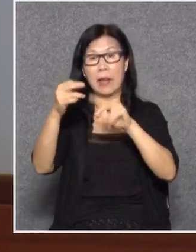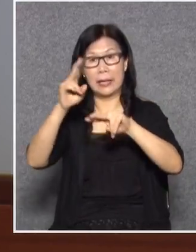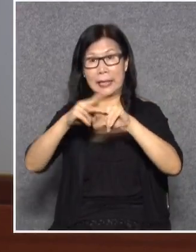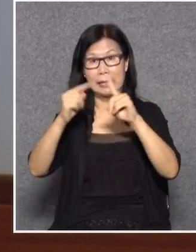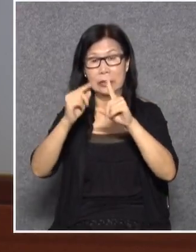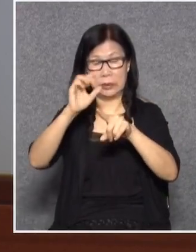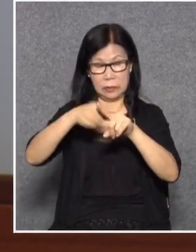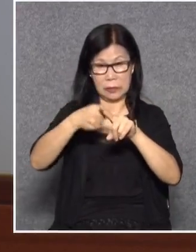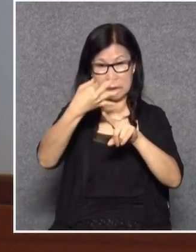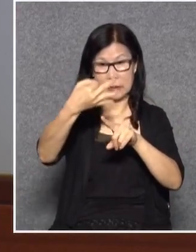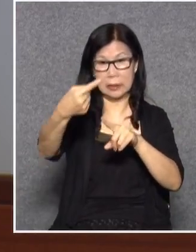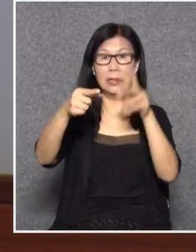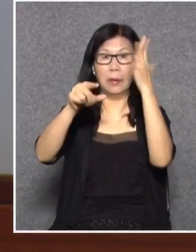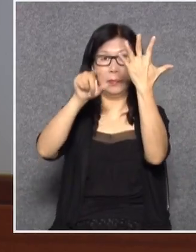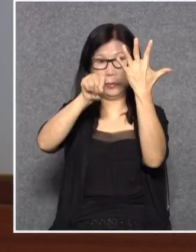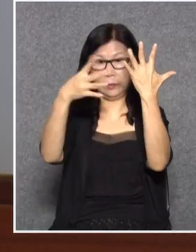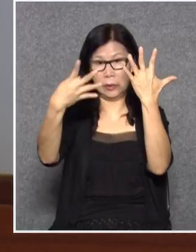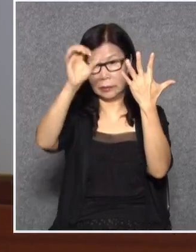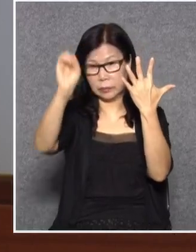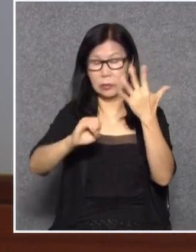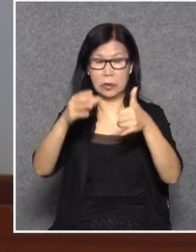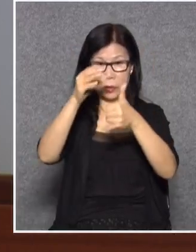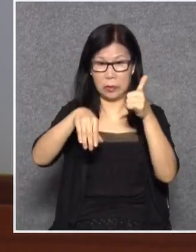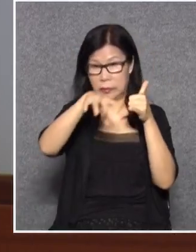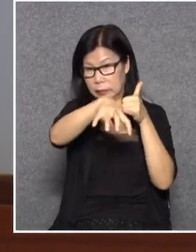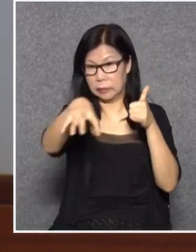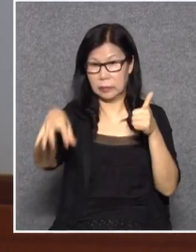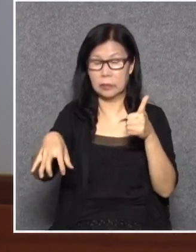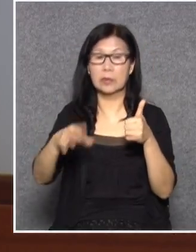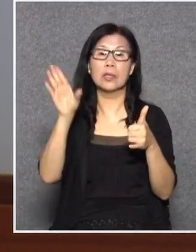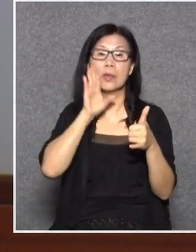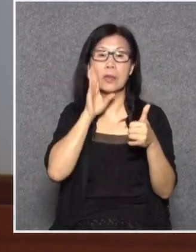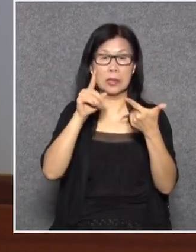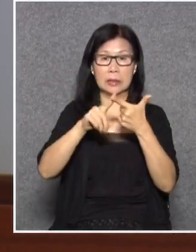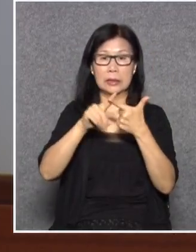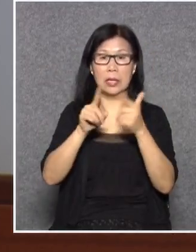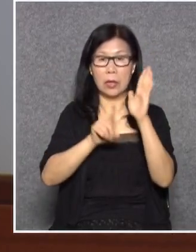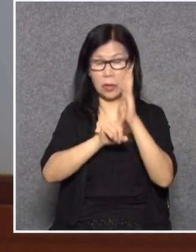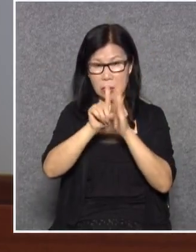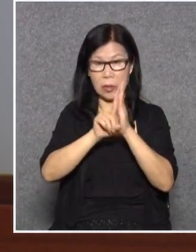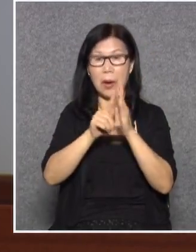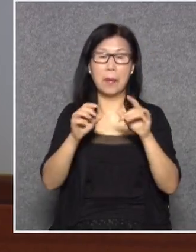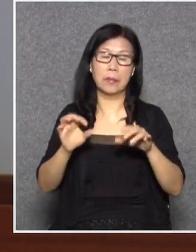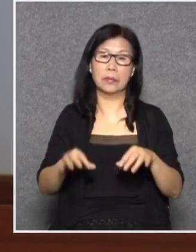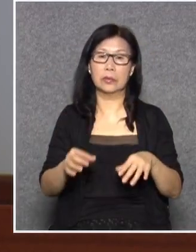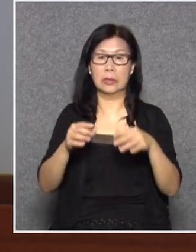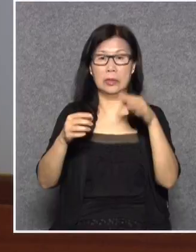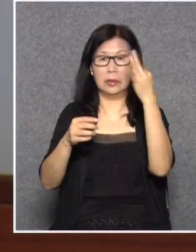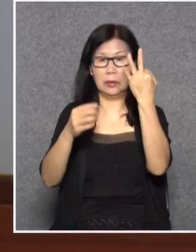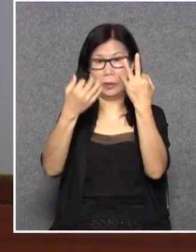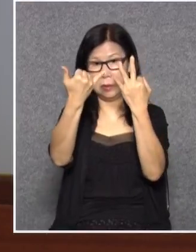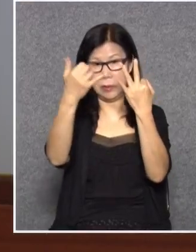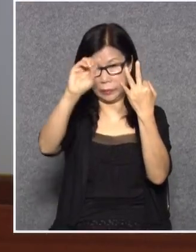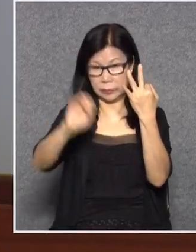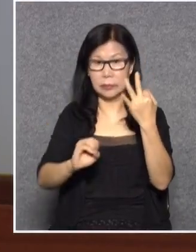上升了 5.4%， 個別地方包括泰國旅客的上升的比例呢是高達